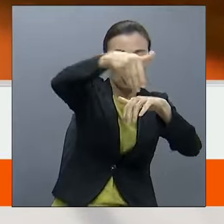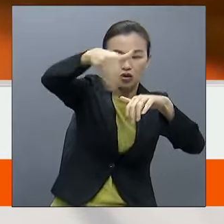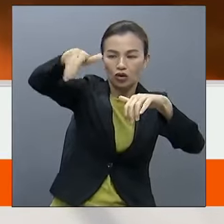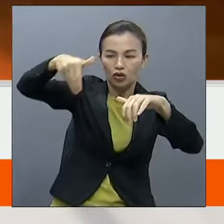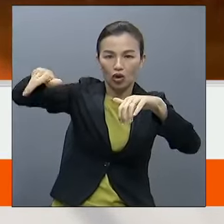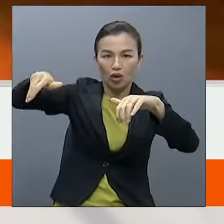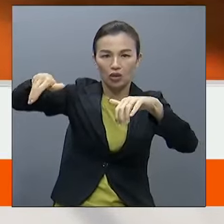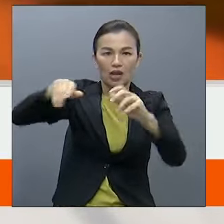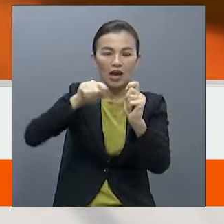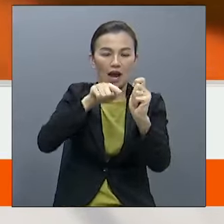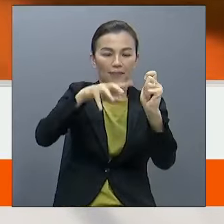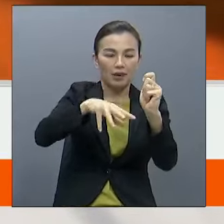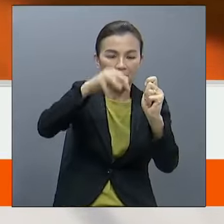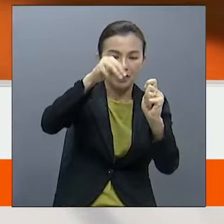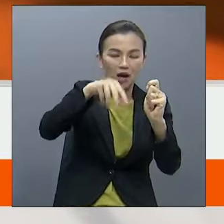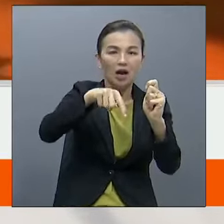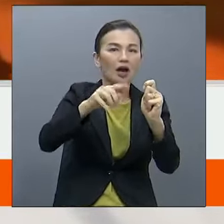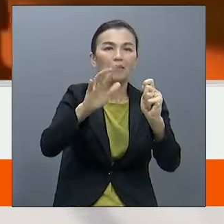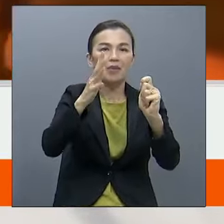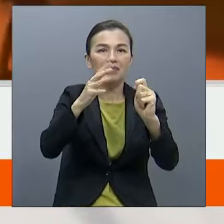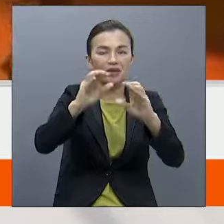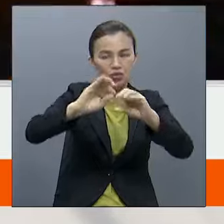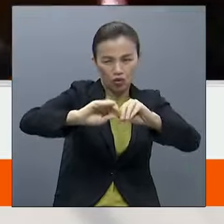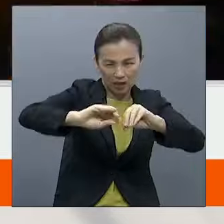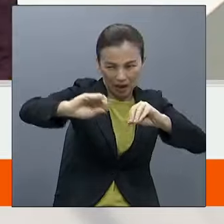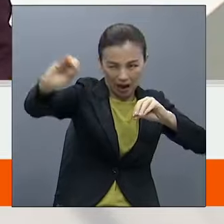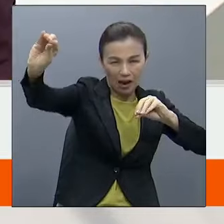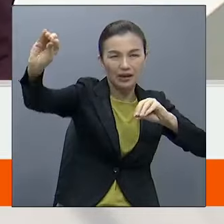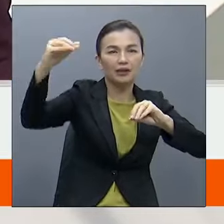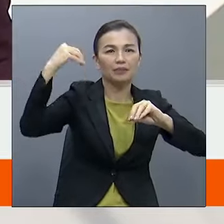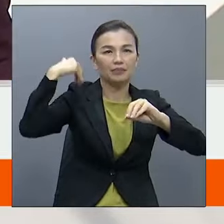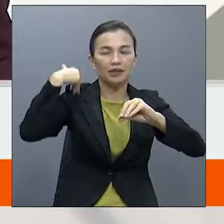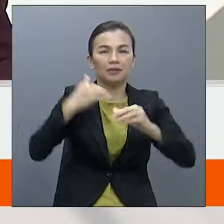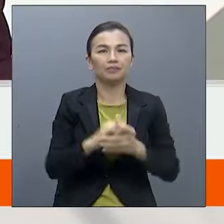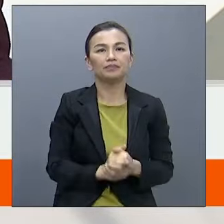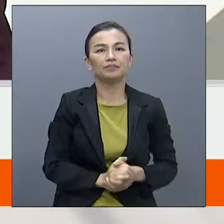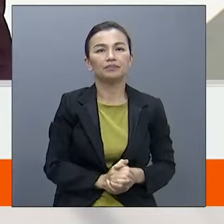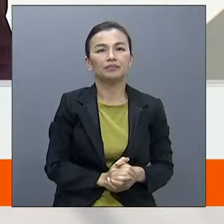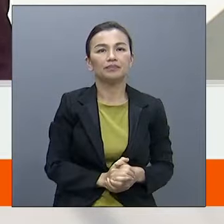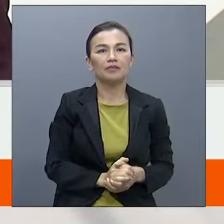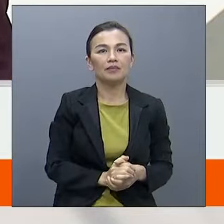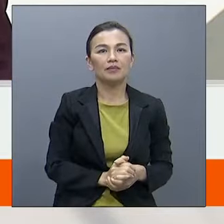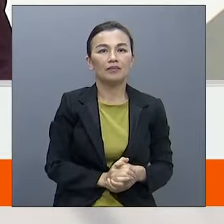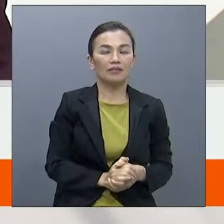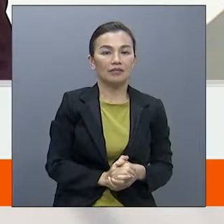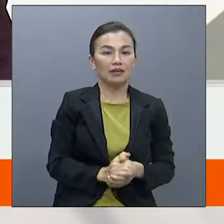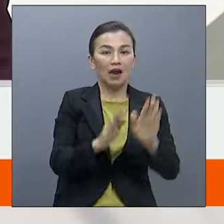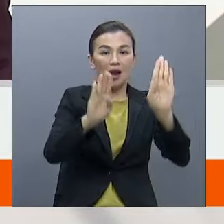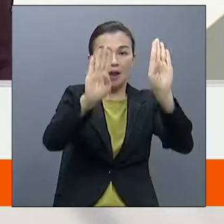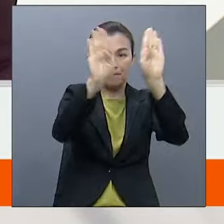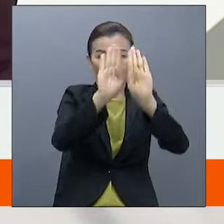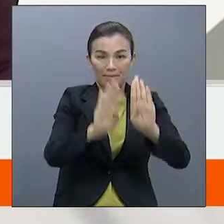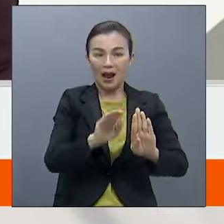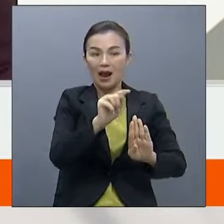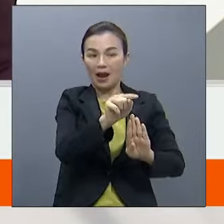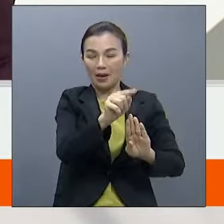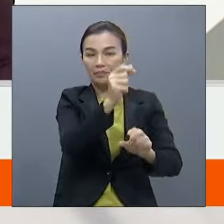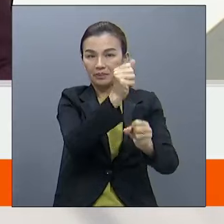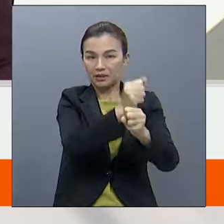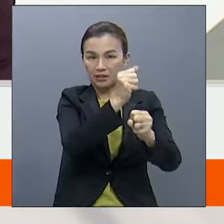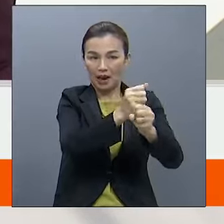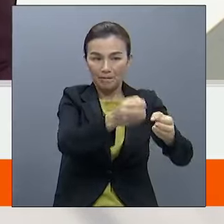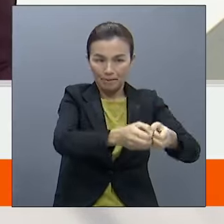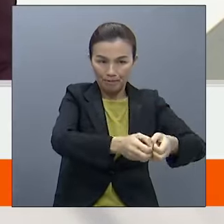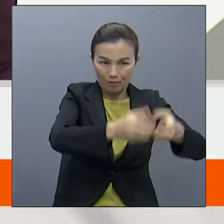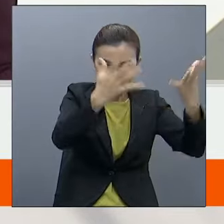ในพื้นที่ที่ห่างไกลพอสมควรครับผม ท่านแม่ทัพคะลักษณะการก่อเหตุเนี่ยค่ะคาดว่าเป็นการหวังผลแบบใดและเป็นกลุ่ม